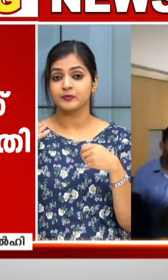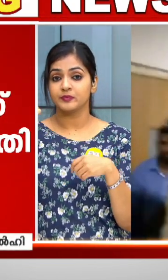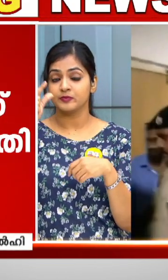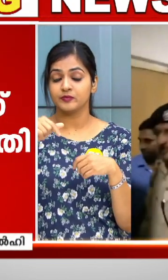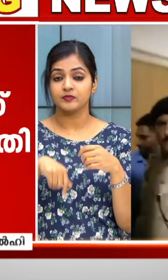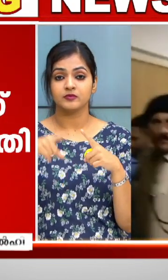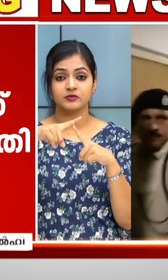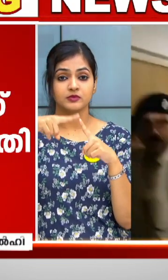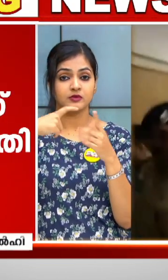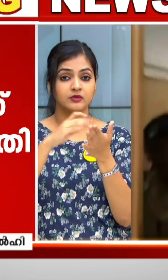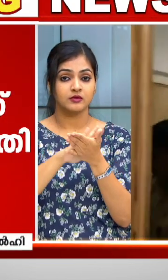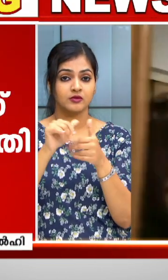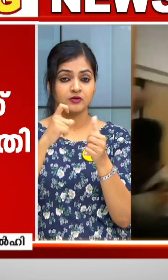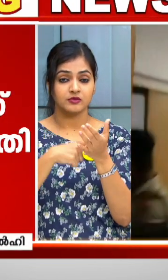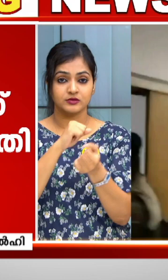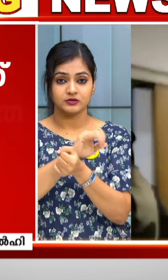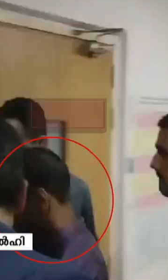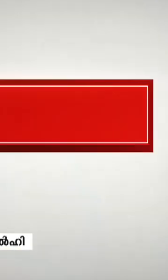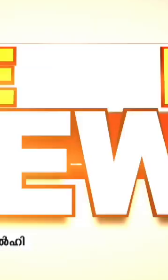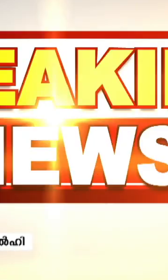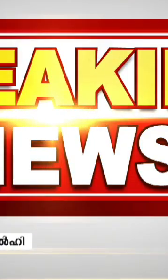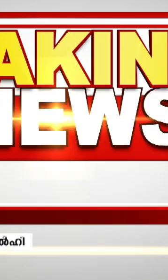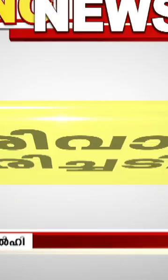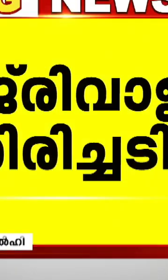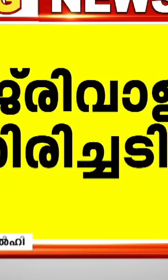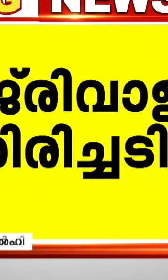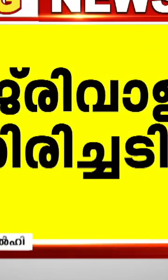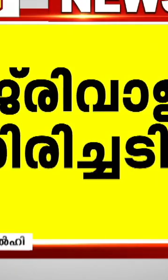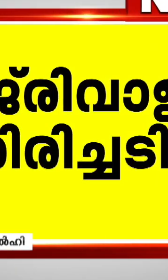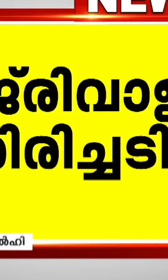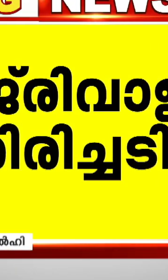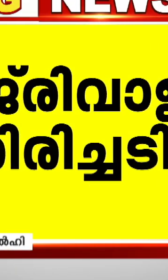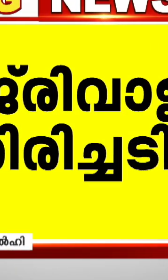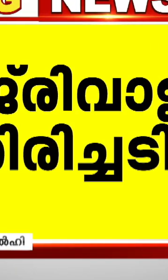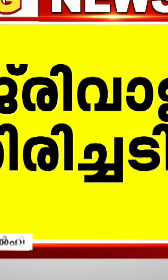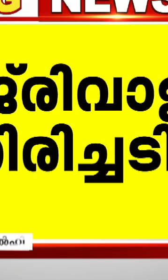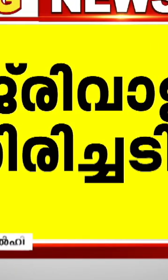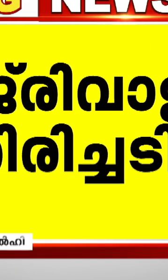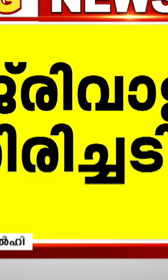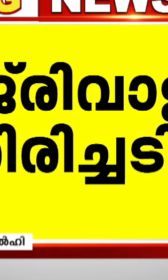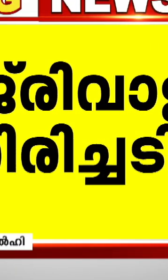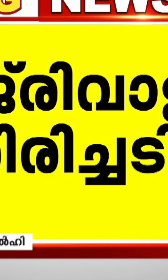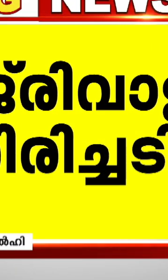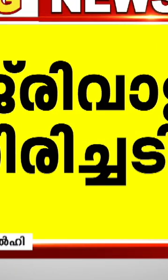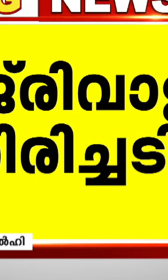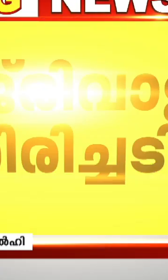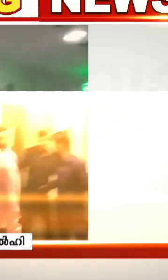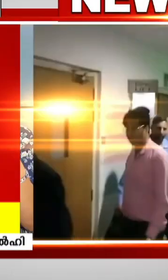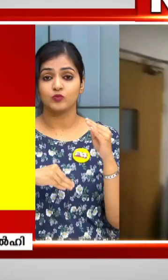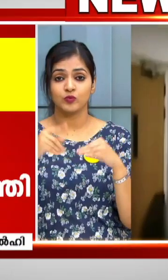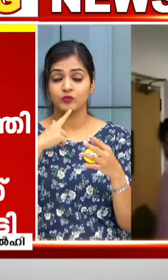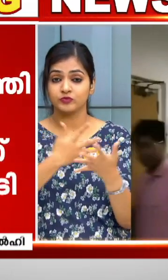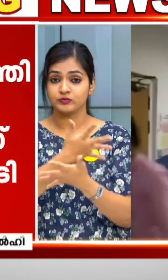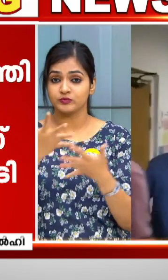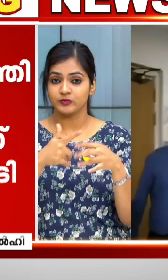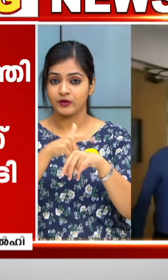മുന്നിൽ പ്രവർത്തകരോടൊപ്പം എത്തി ഇൻസുലിൻ നൽകണം എന്ന ആവശ്യം ഉന്നയിച്ചിരുന്നു. ഇത്തരത്തിൽ സജീവം വിഷയമായി ഇത്